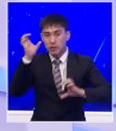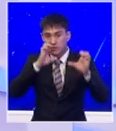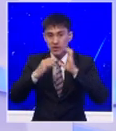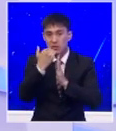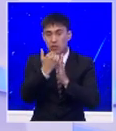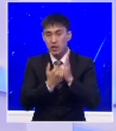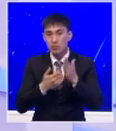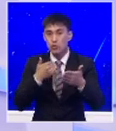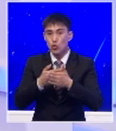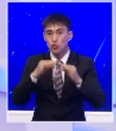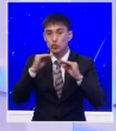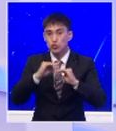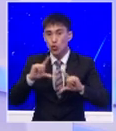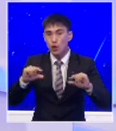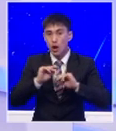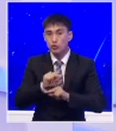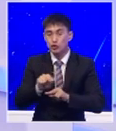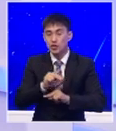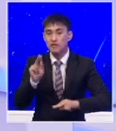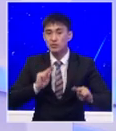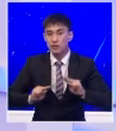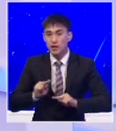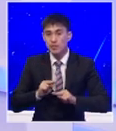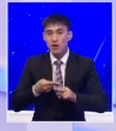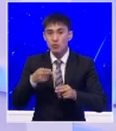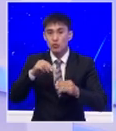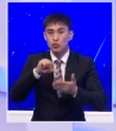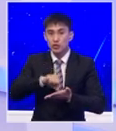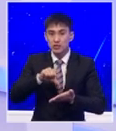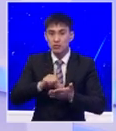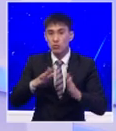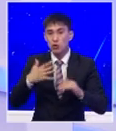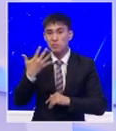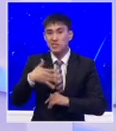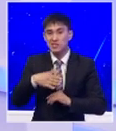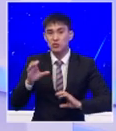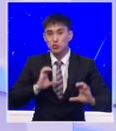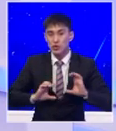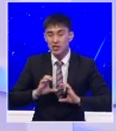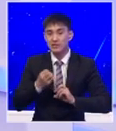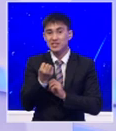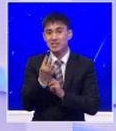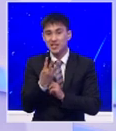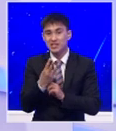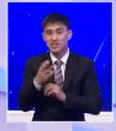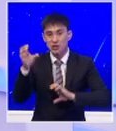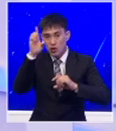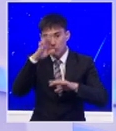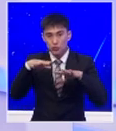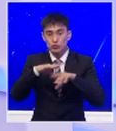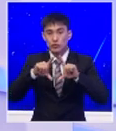образовательной программе «Дошкольное обучение и воспитание». В нем приняли участие более 50 студентов из 13 вузов